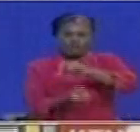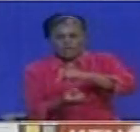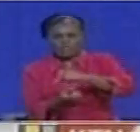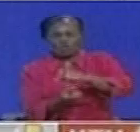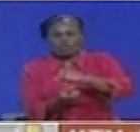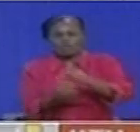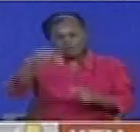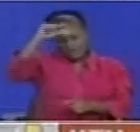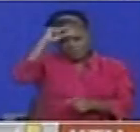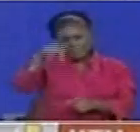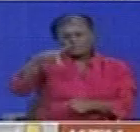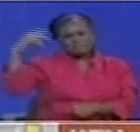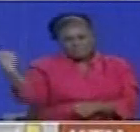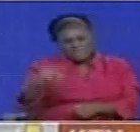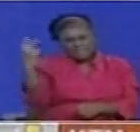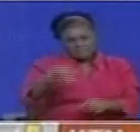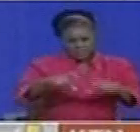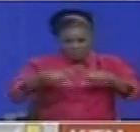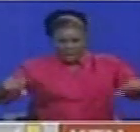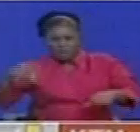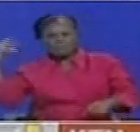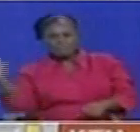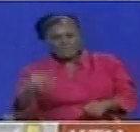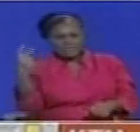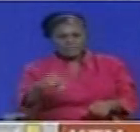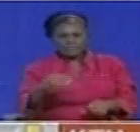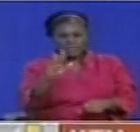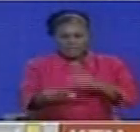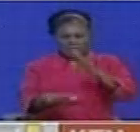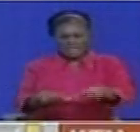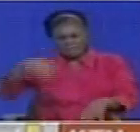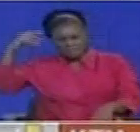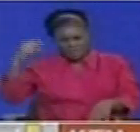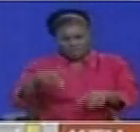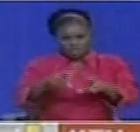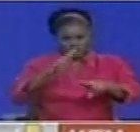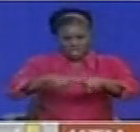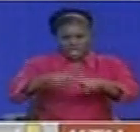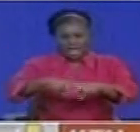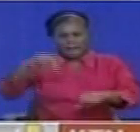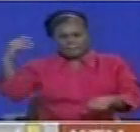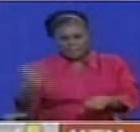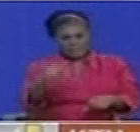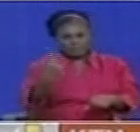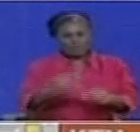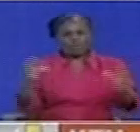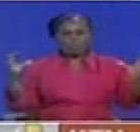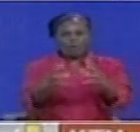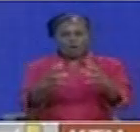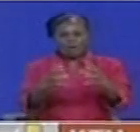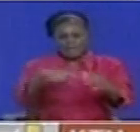kwa vitu vingi, miti, mbao, miguu ya viti, ya mipira ya